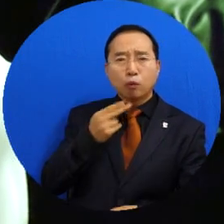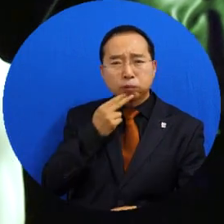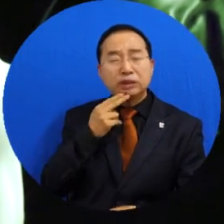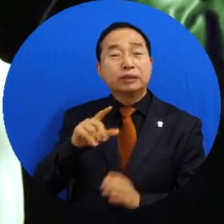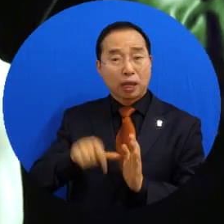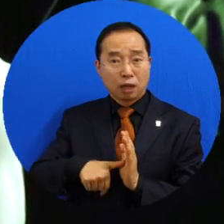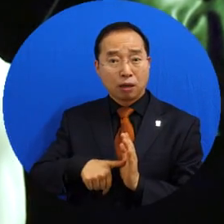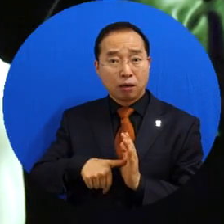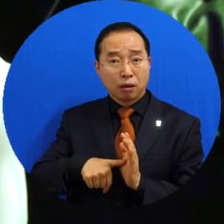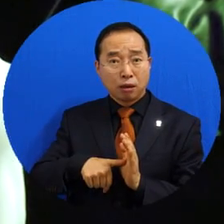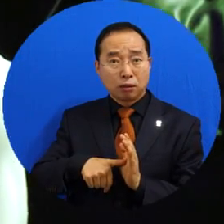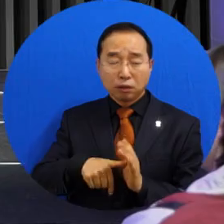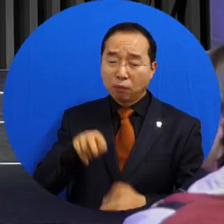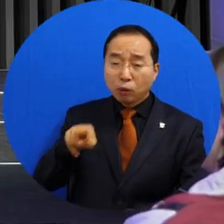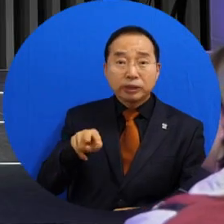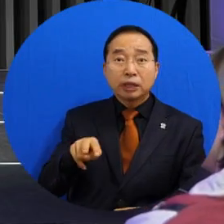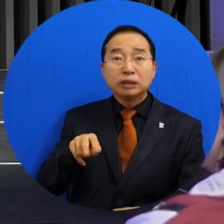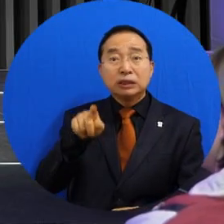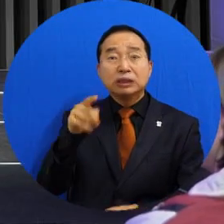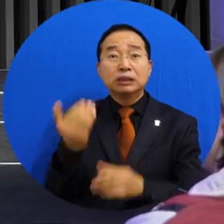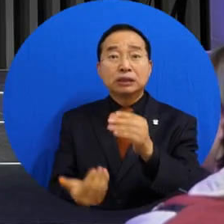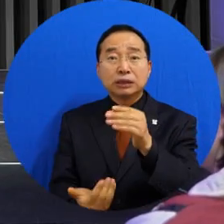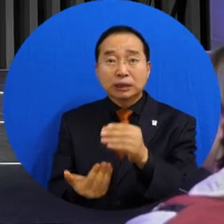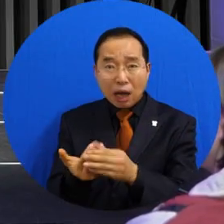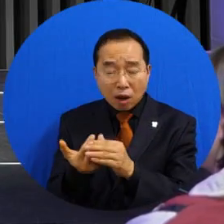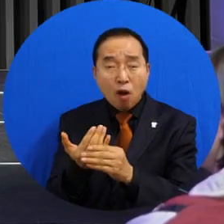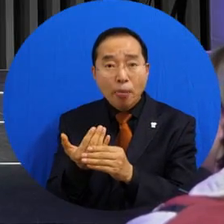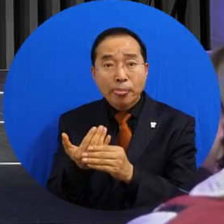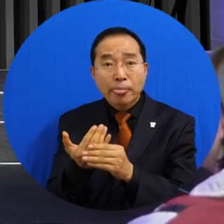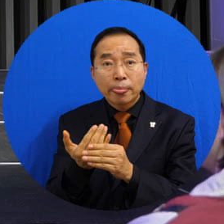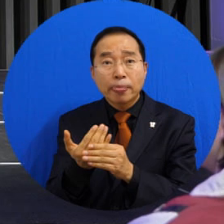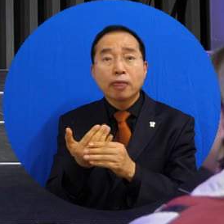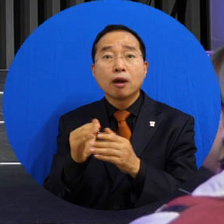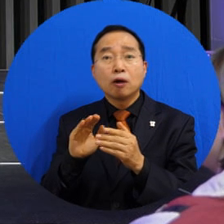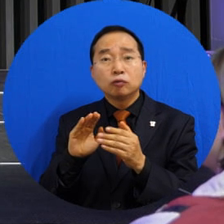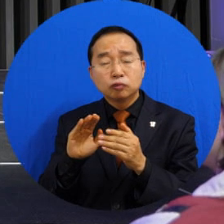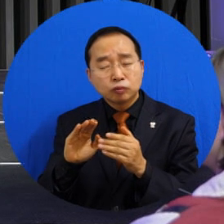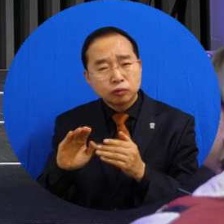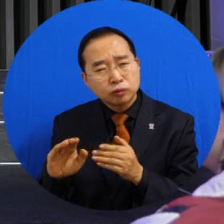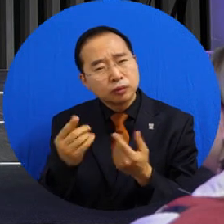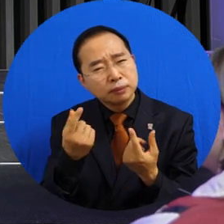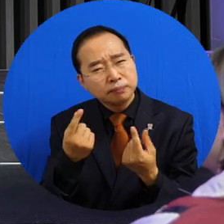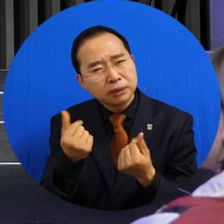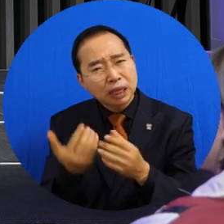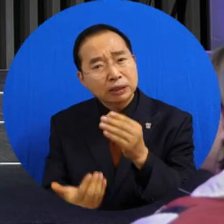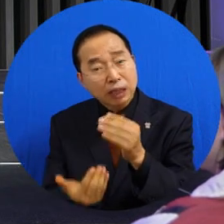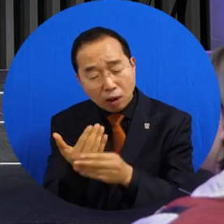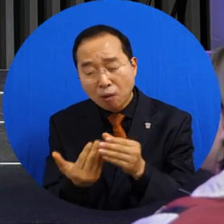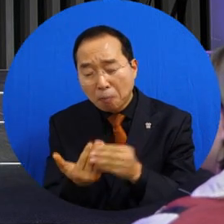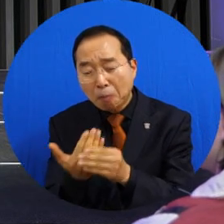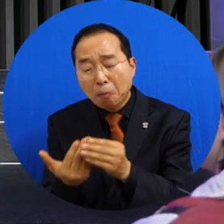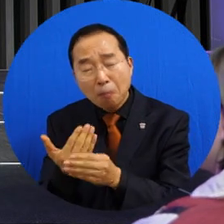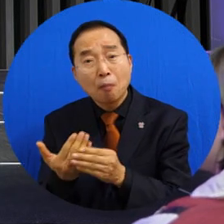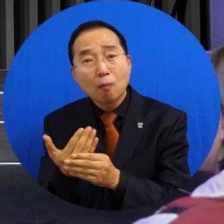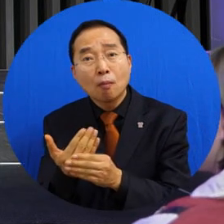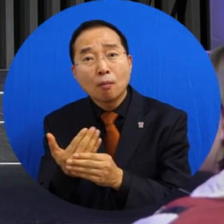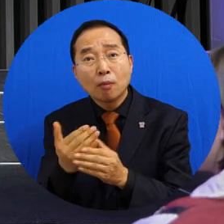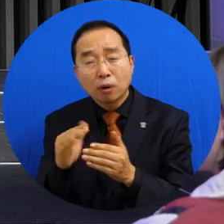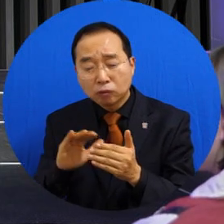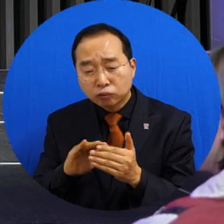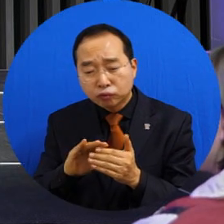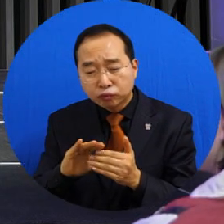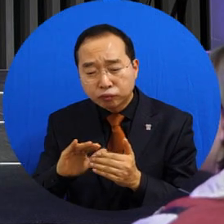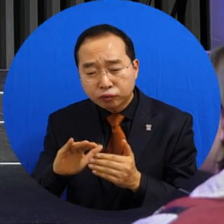사실 조선족에 대한 이미지는 이 사건 혹은 이와 비슷한 사건 여러